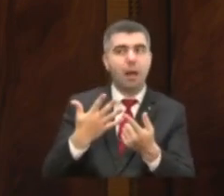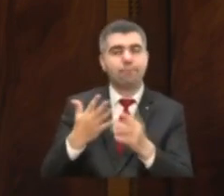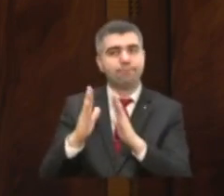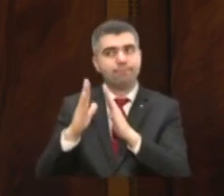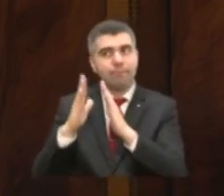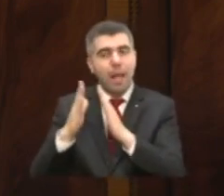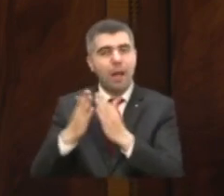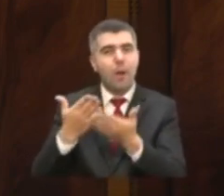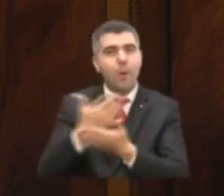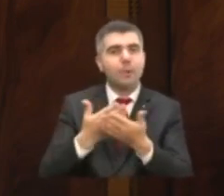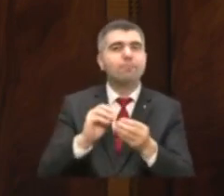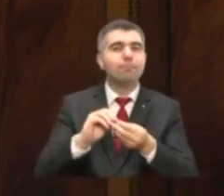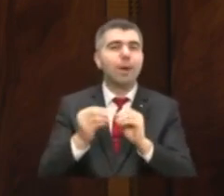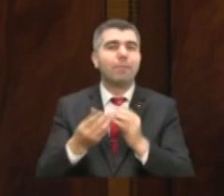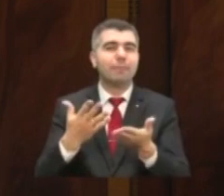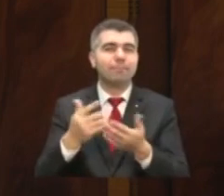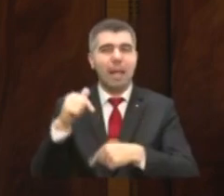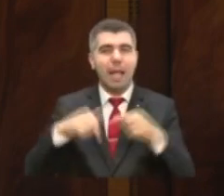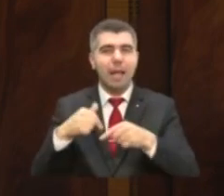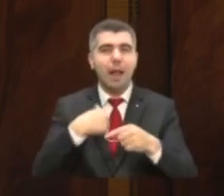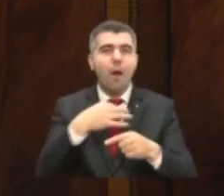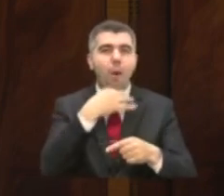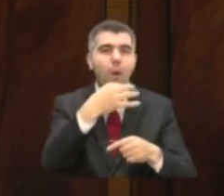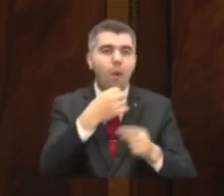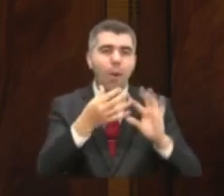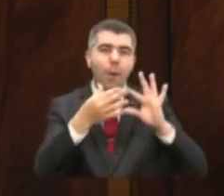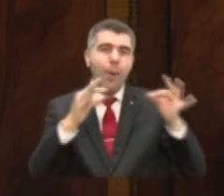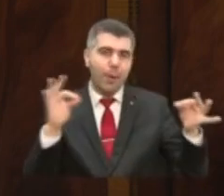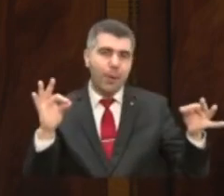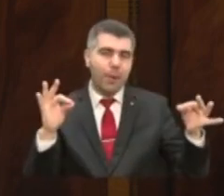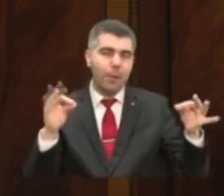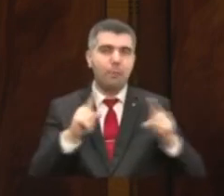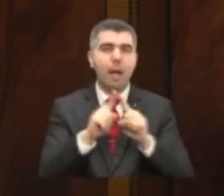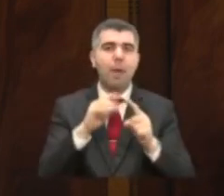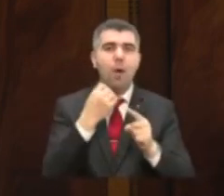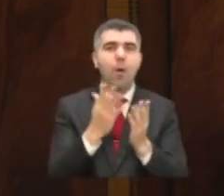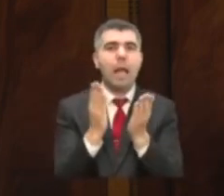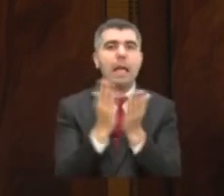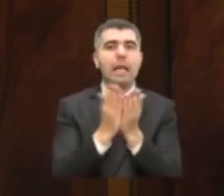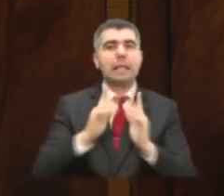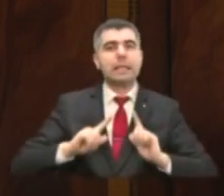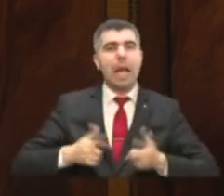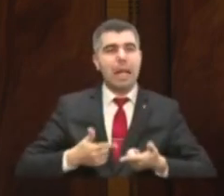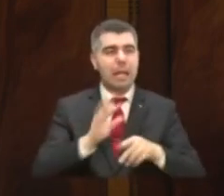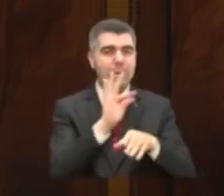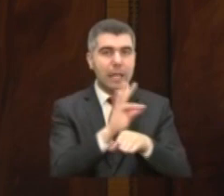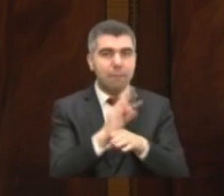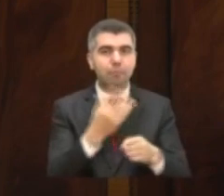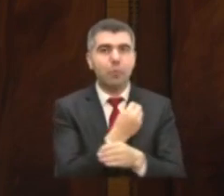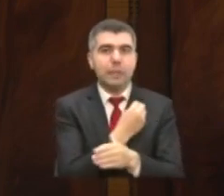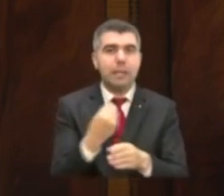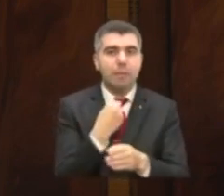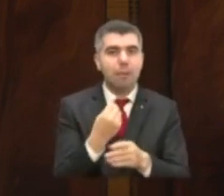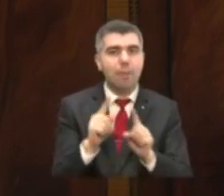اللائق. وسنرى بأنه بالخصوص في جزء القطاعات اللي هي قطاع التعليم وقطاع الصحة كان هناك